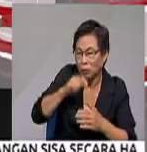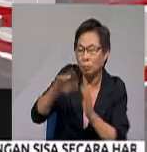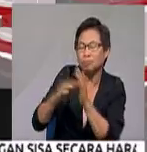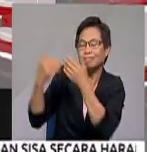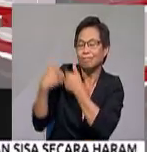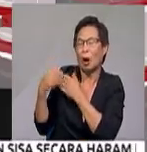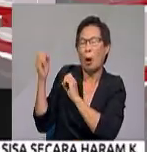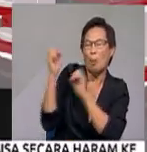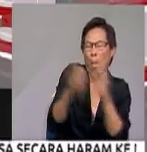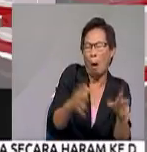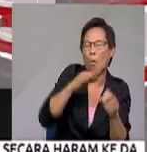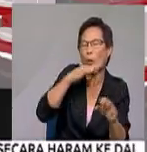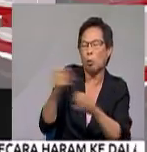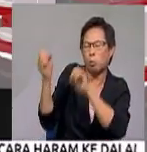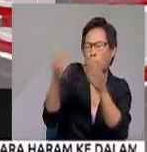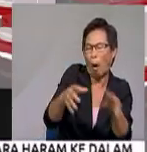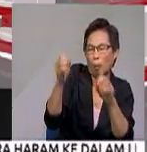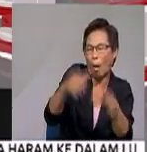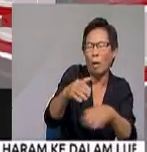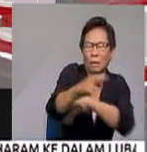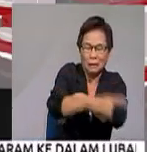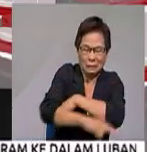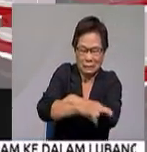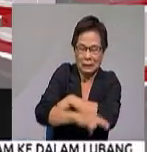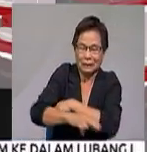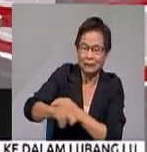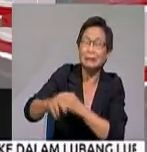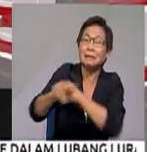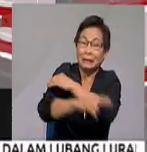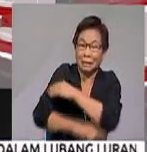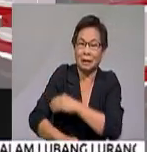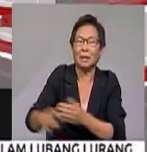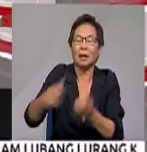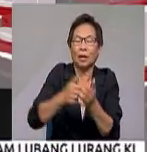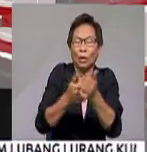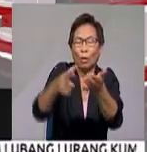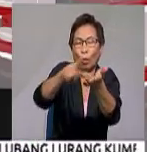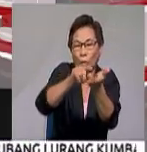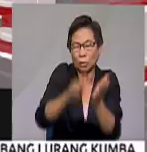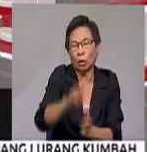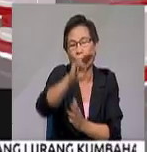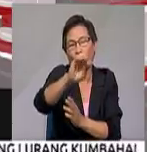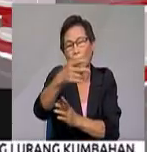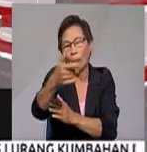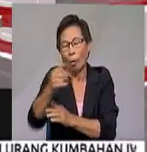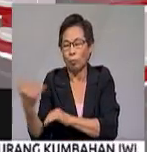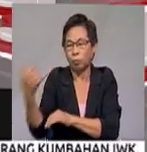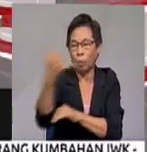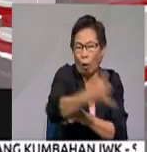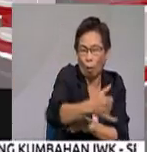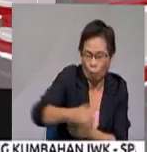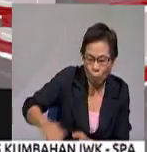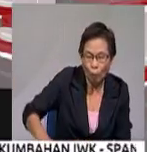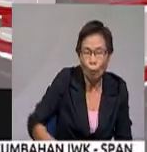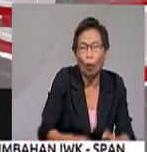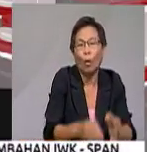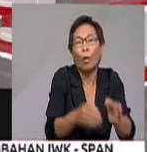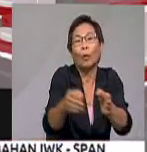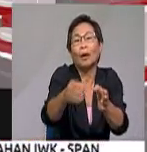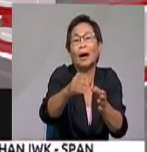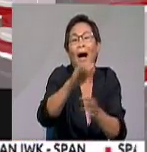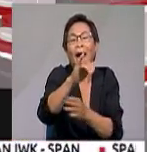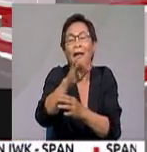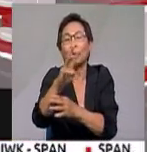sisa pencemaran ke sumber bekalan air negeri. Kita ikuti laporan wartawan Mohan Chinasami yang ke Loji Rawatan Kumbahan Indah Water